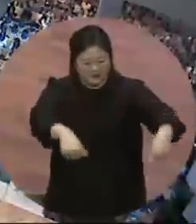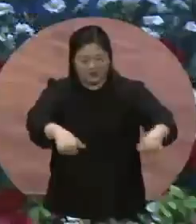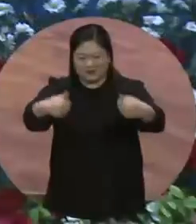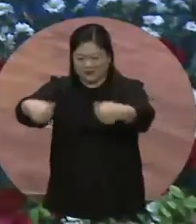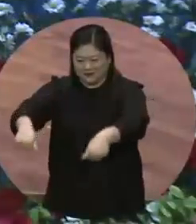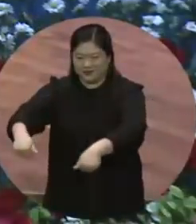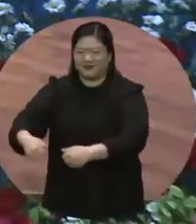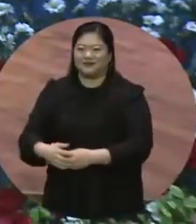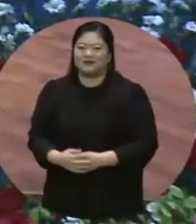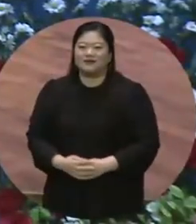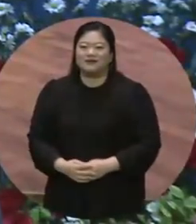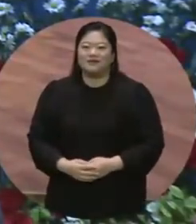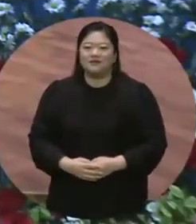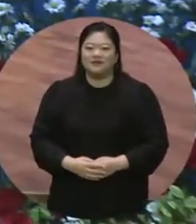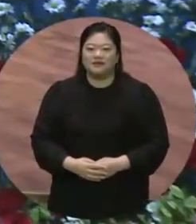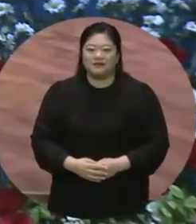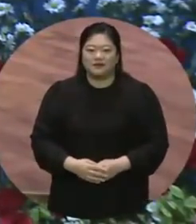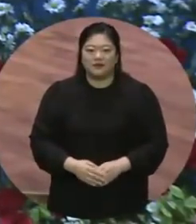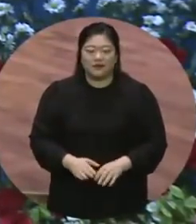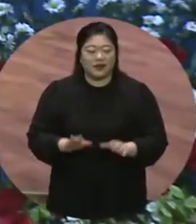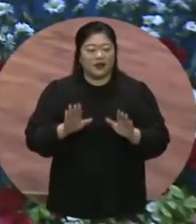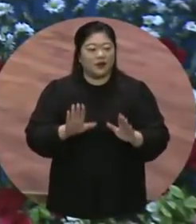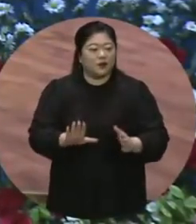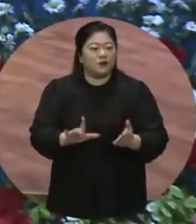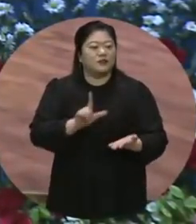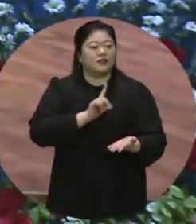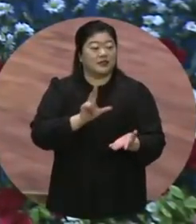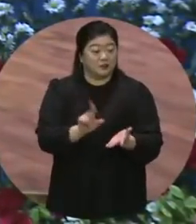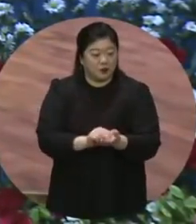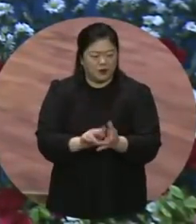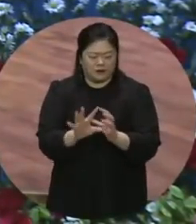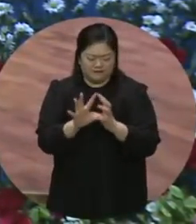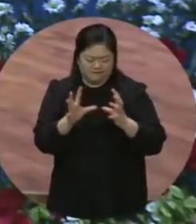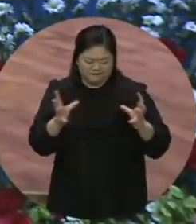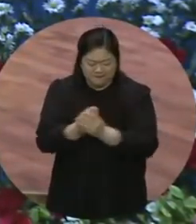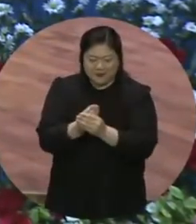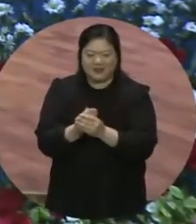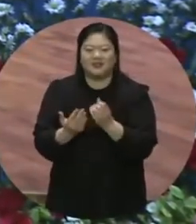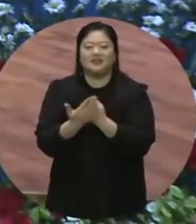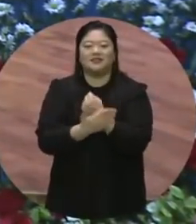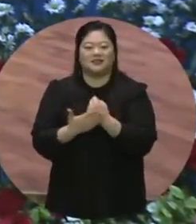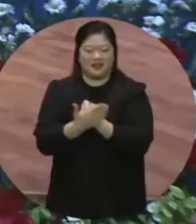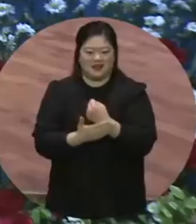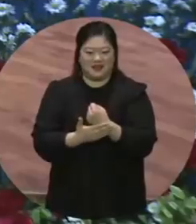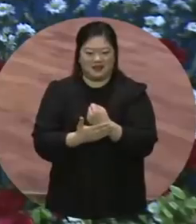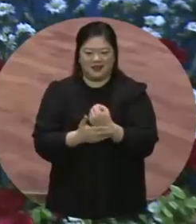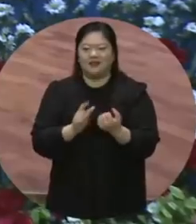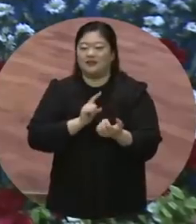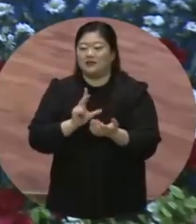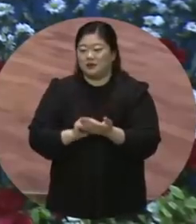자, 이들 말씀 가지고 절대 은혜라는 제목으로 말씀을 드립니다.